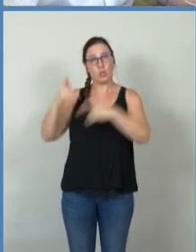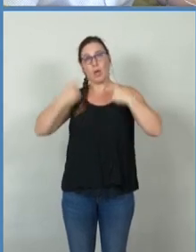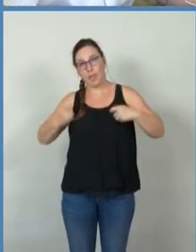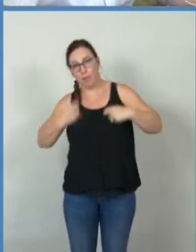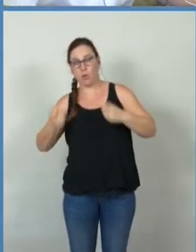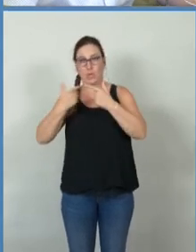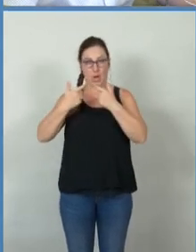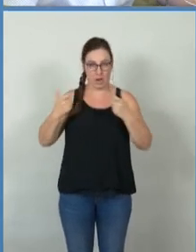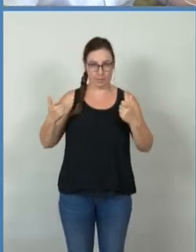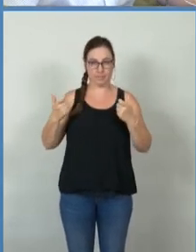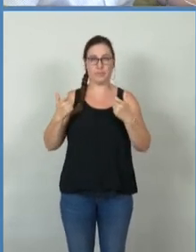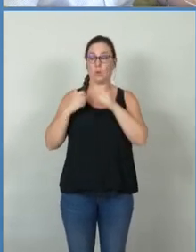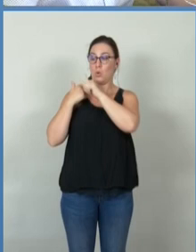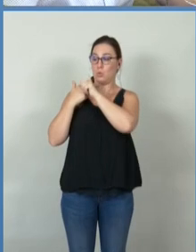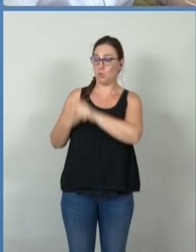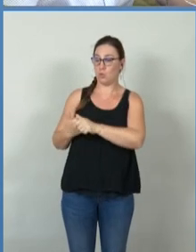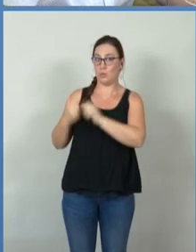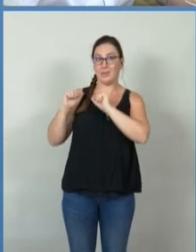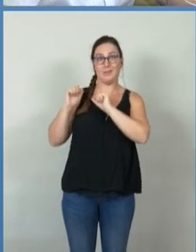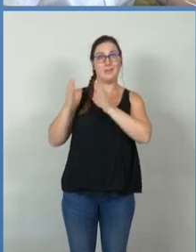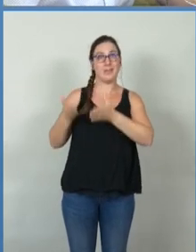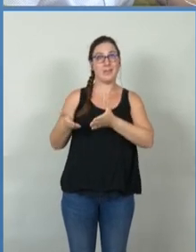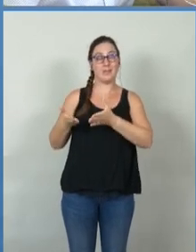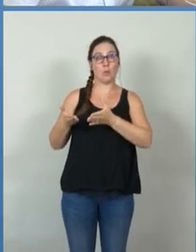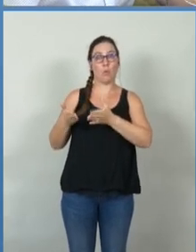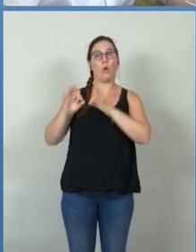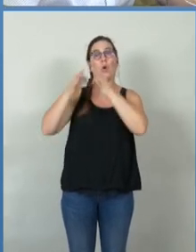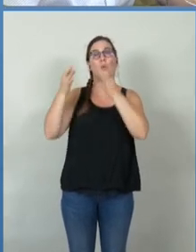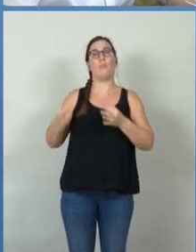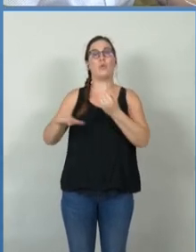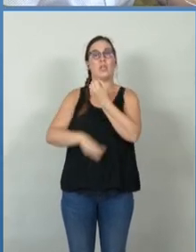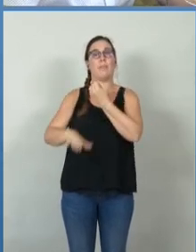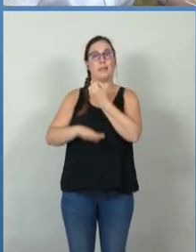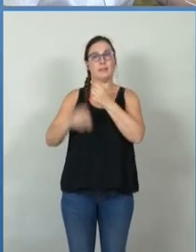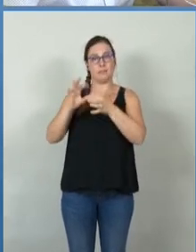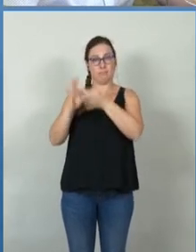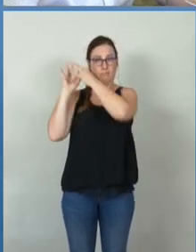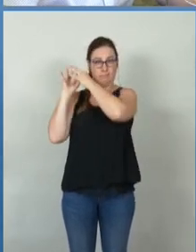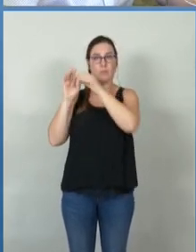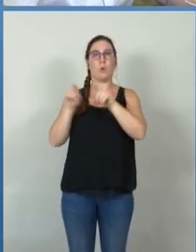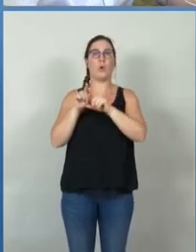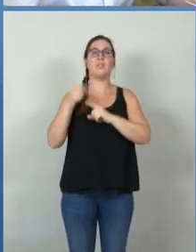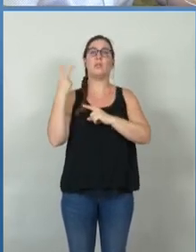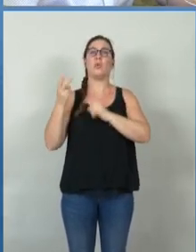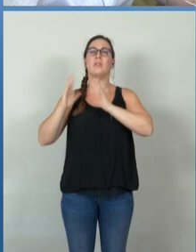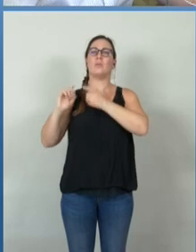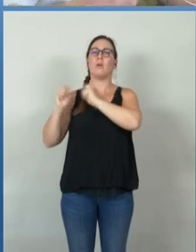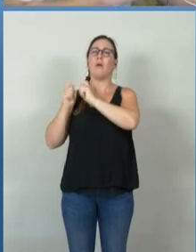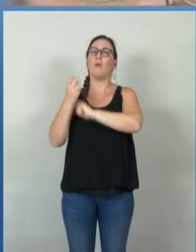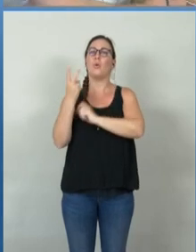qui suit finalement les décisions du budget primitif ainsi que des deux décisions modificatives